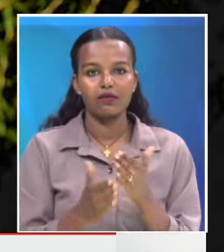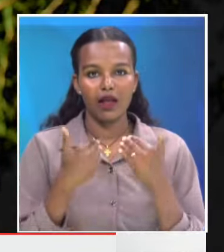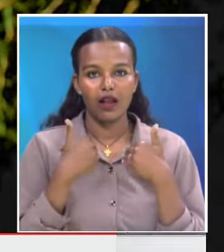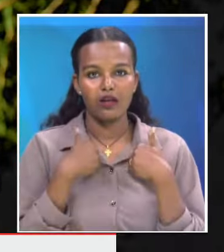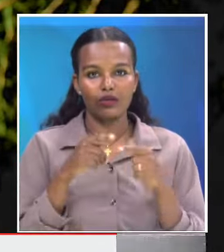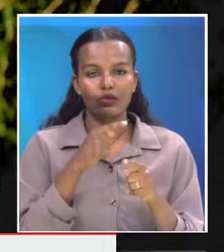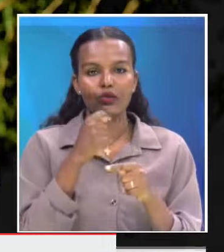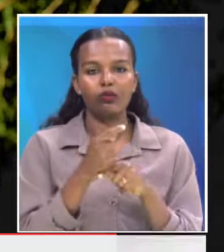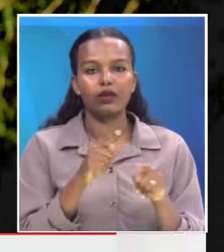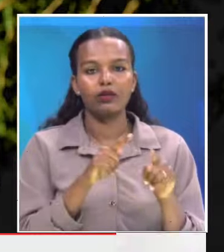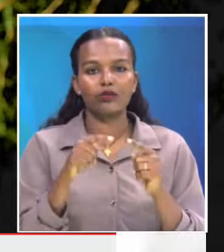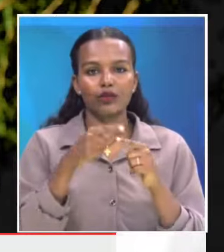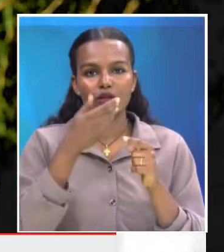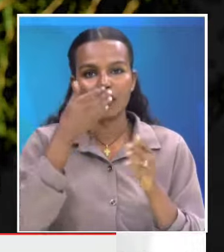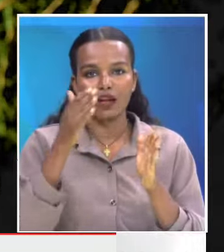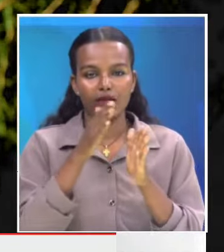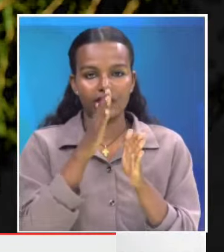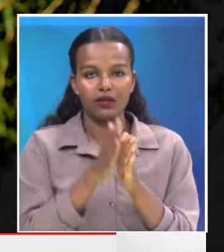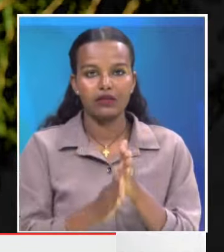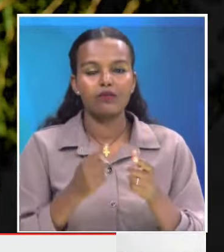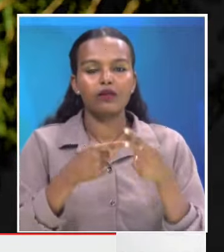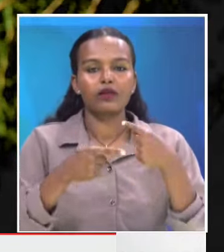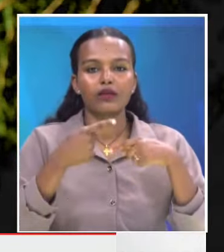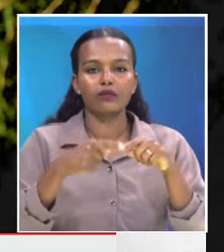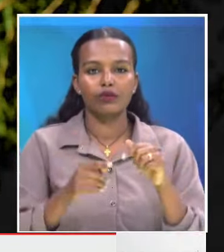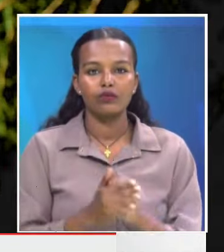ያላቸው ተቋማት ደግሞ ወደ ተሻለ አፈጻጸም እንዲመጡ